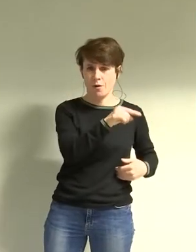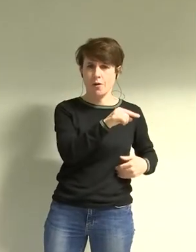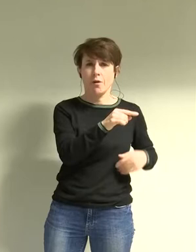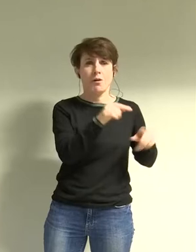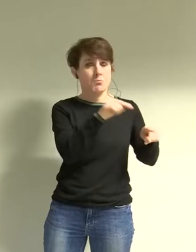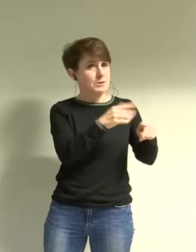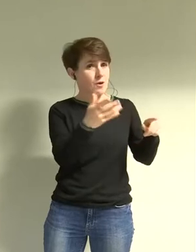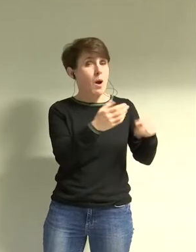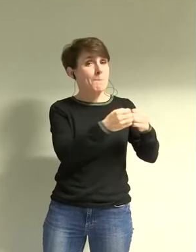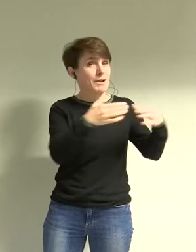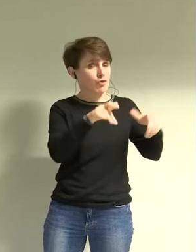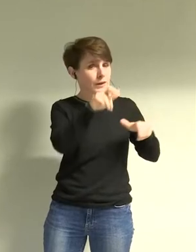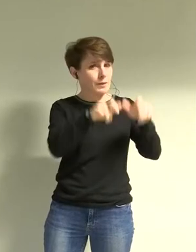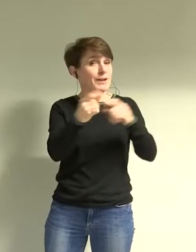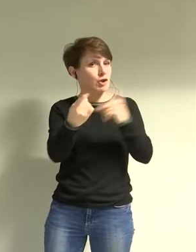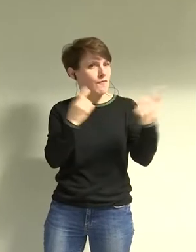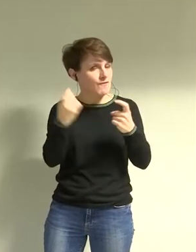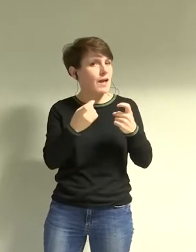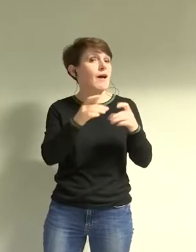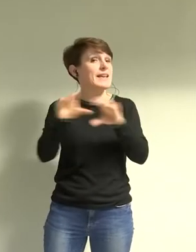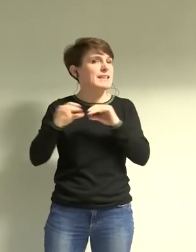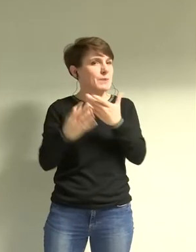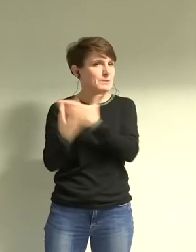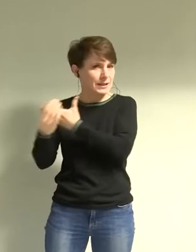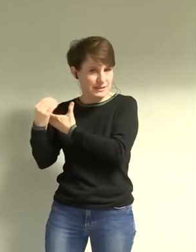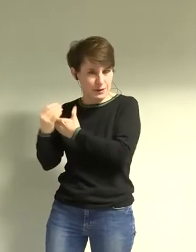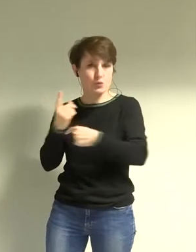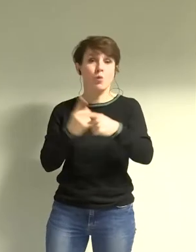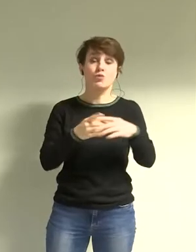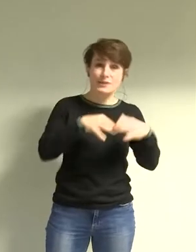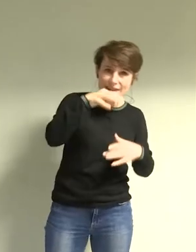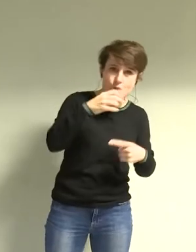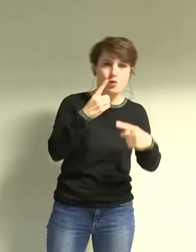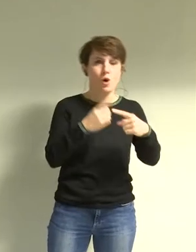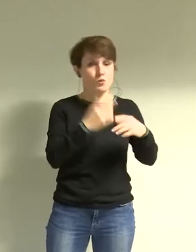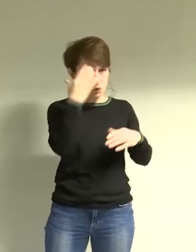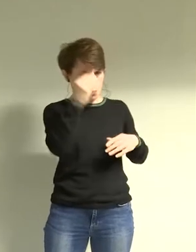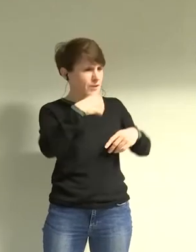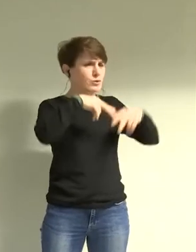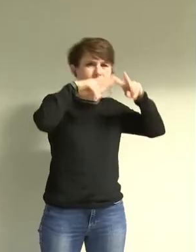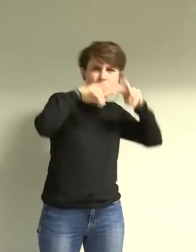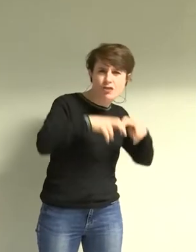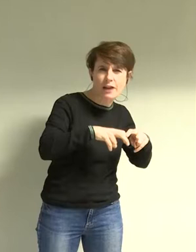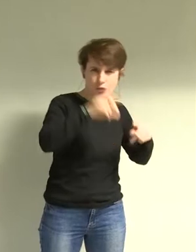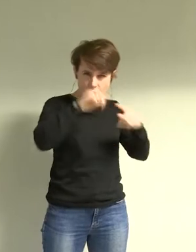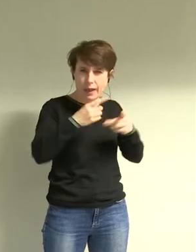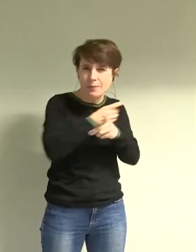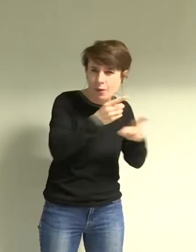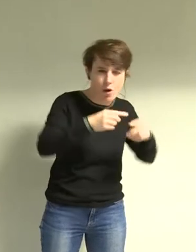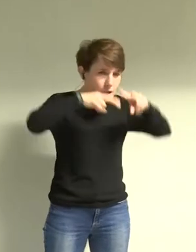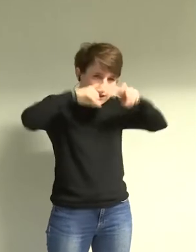participation siègeront également des élus des professionnels des chercheuses et chercheurs travaillant sur ces sujets